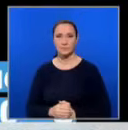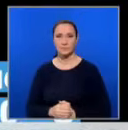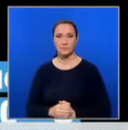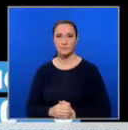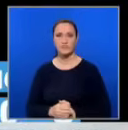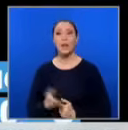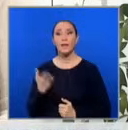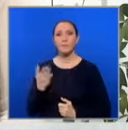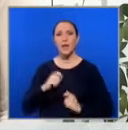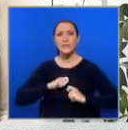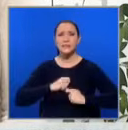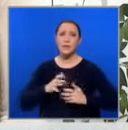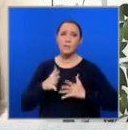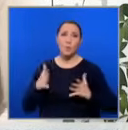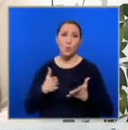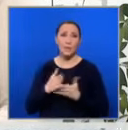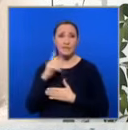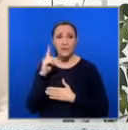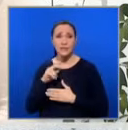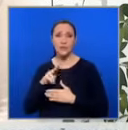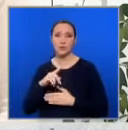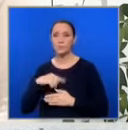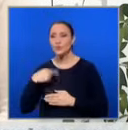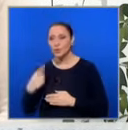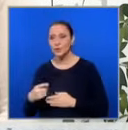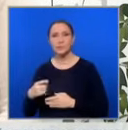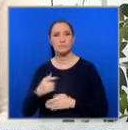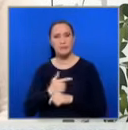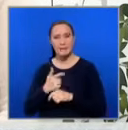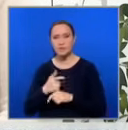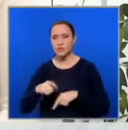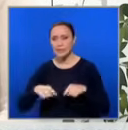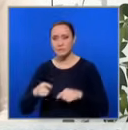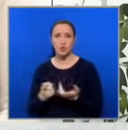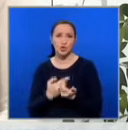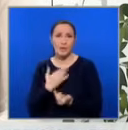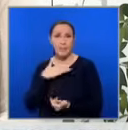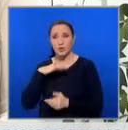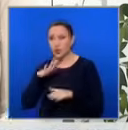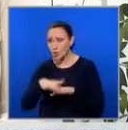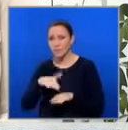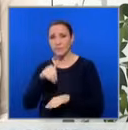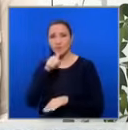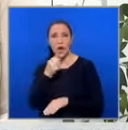Те страдат неимоверно през дните или дори седмиците на транспорт. Често нямат достъп до вода, до